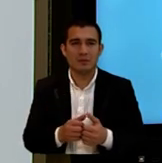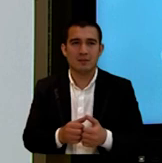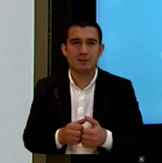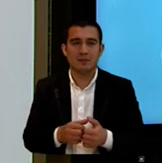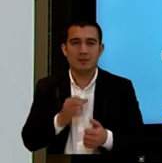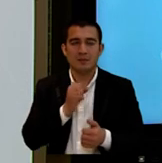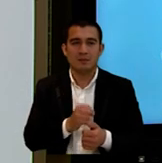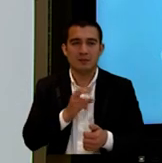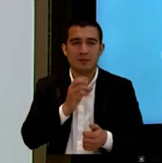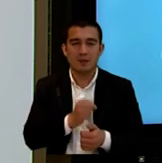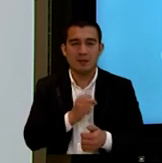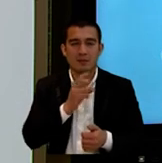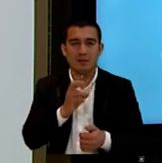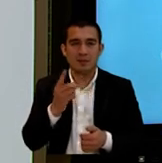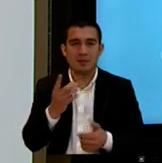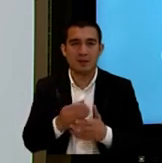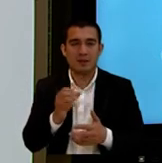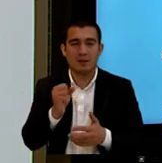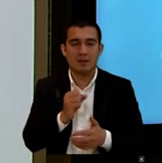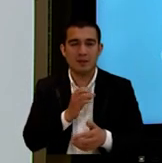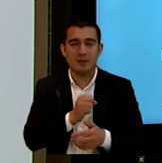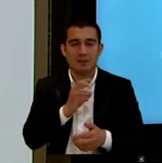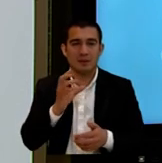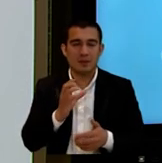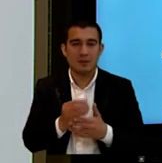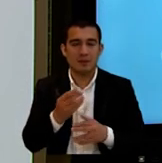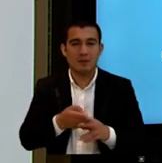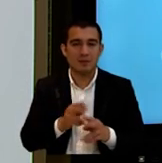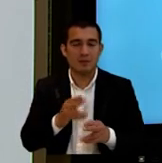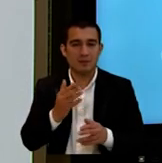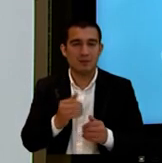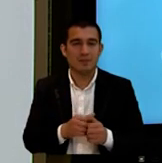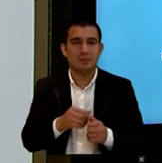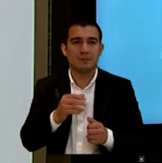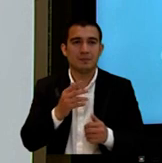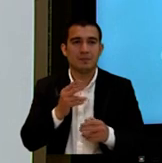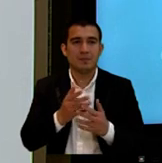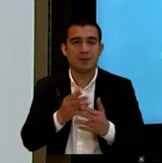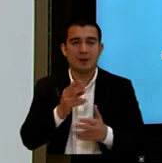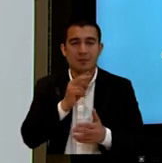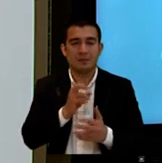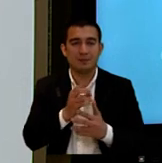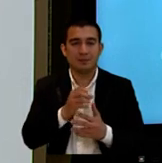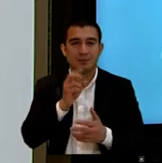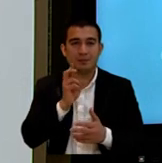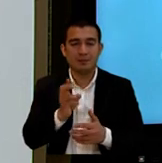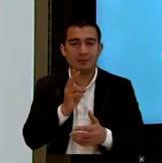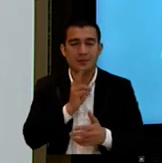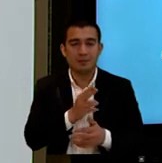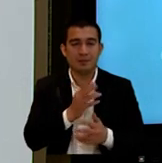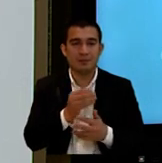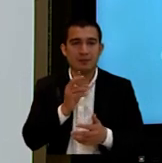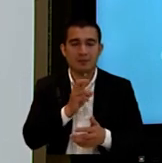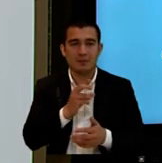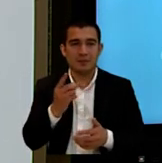A, B, 1, C uchburchak, ABC uchburchakning proyeksiyasi B, K, B, 1 burchakni topishimiz